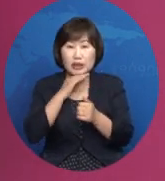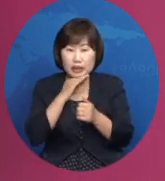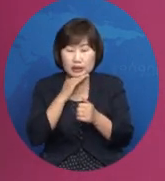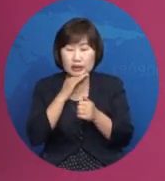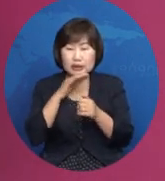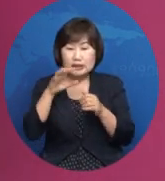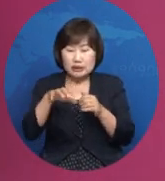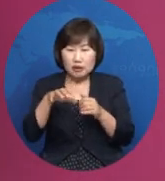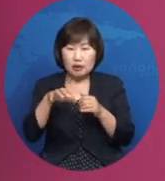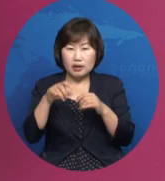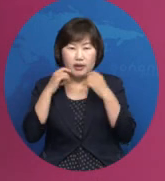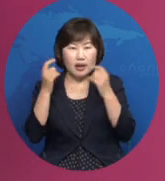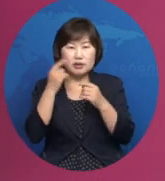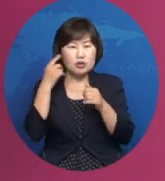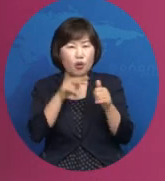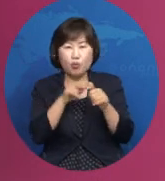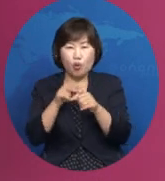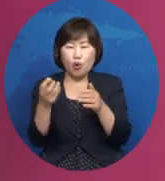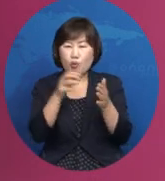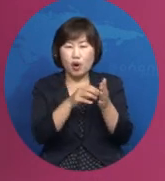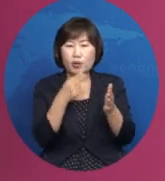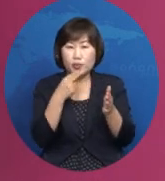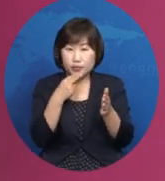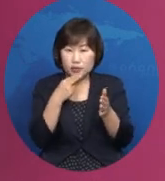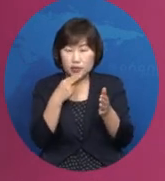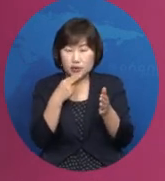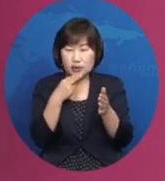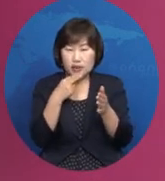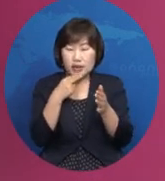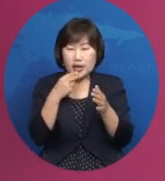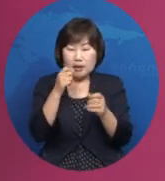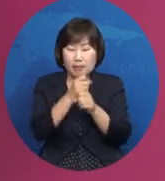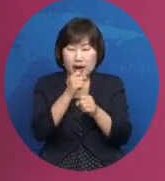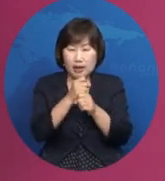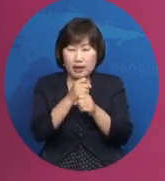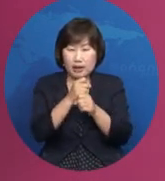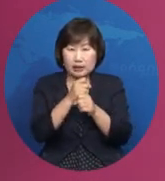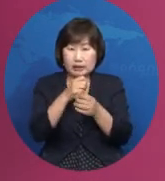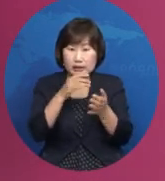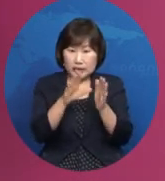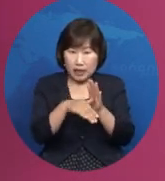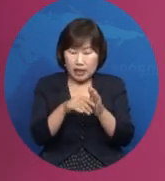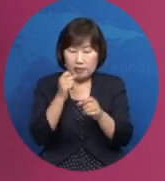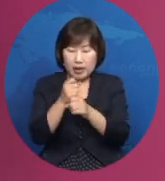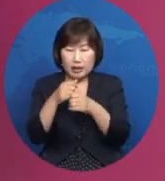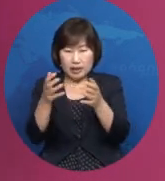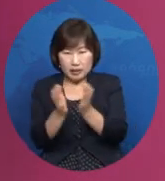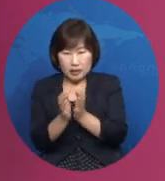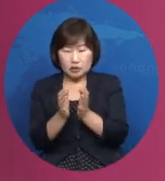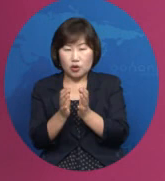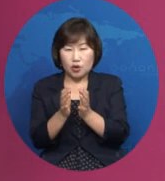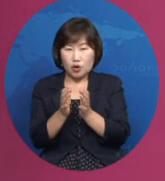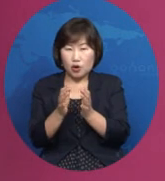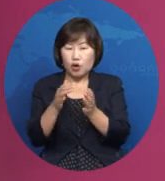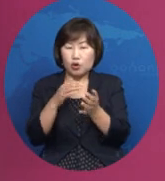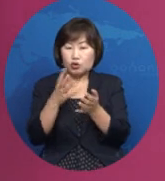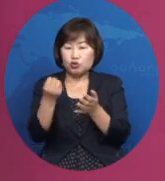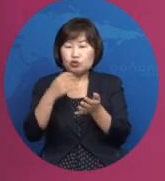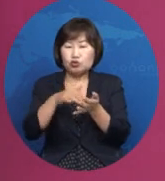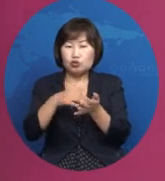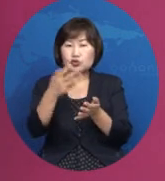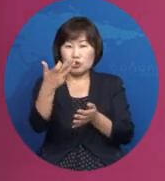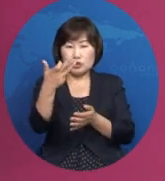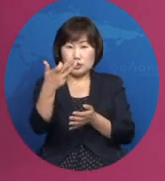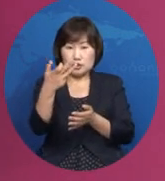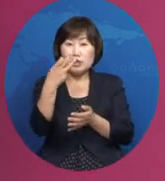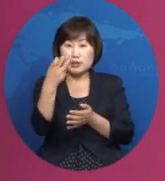성별, 지역 등 개인 식별 정보가 포함되지 않은 발행 연도, 발행기관 코드 및 난수 등으로 구성된